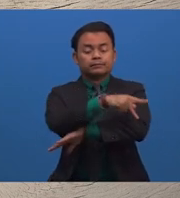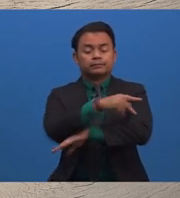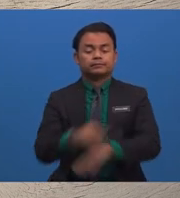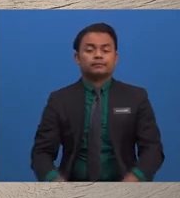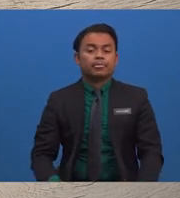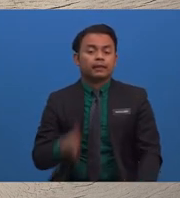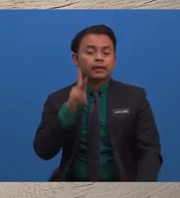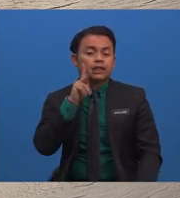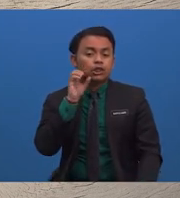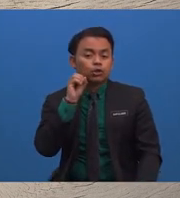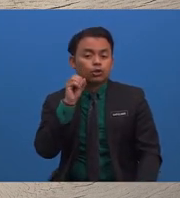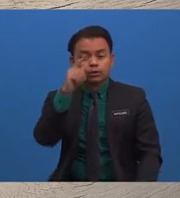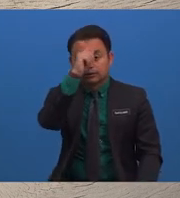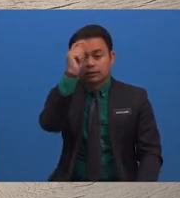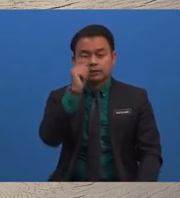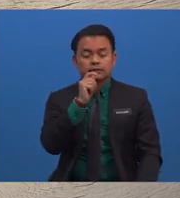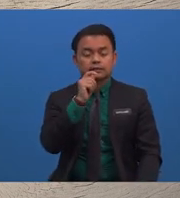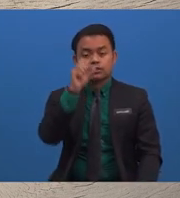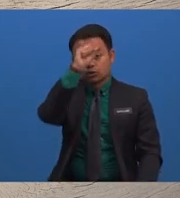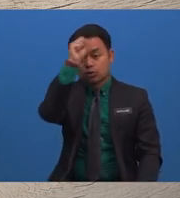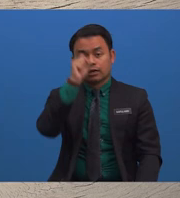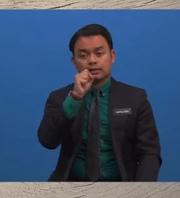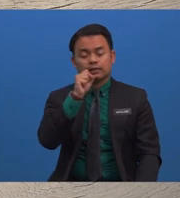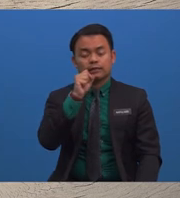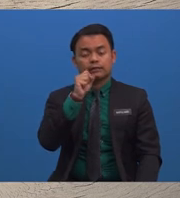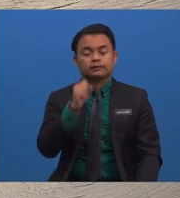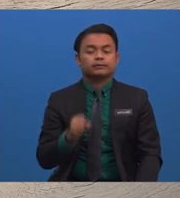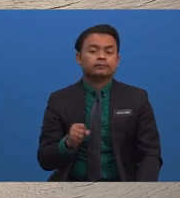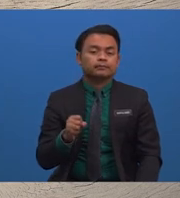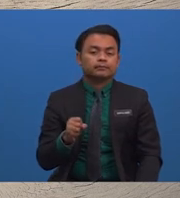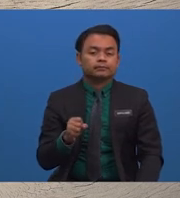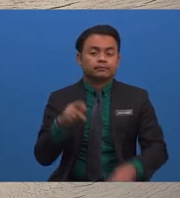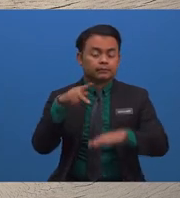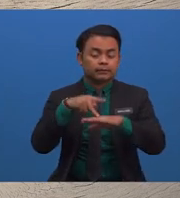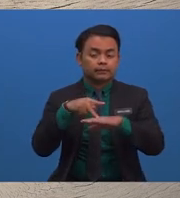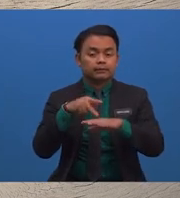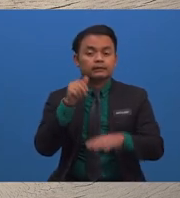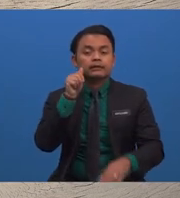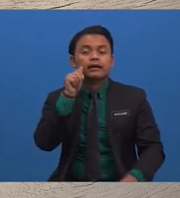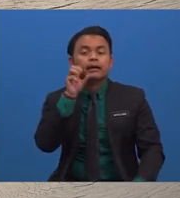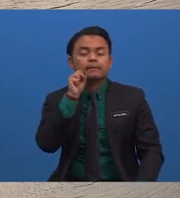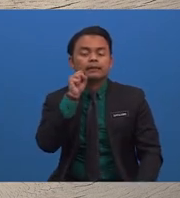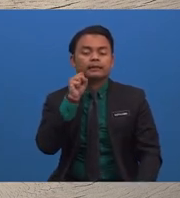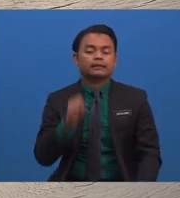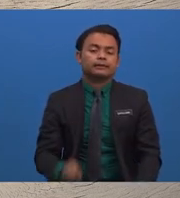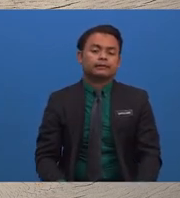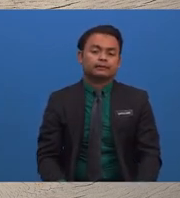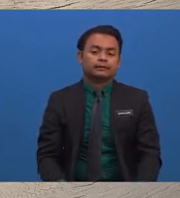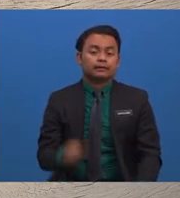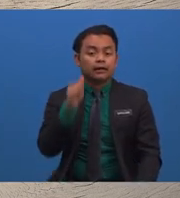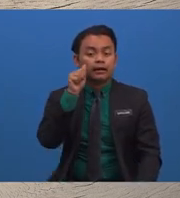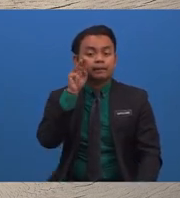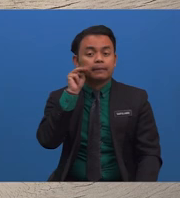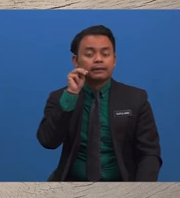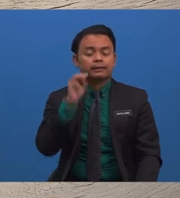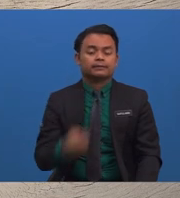beberapa soalan kepada Aiman. Ini merupakan dialog jawapan bagi pertanyaan Kiong.